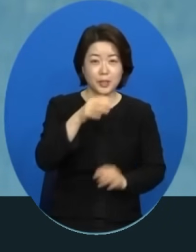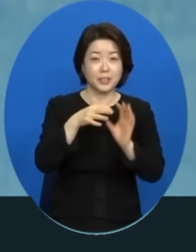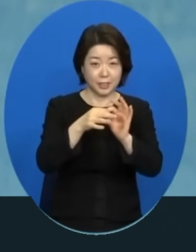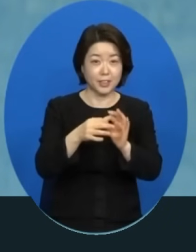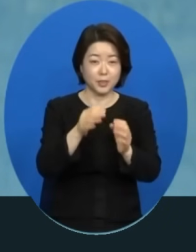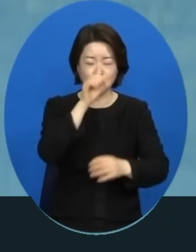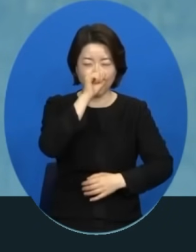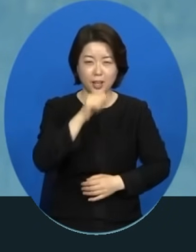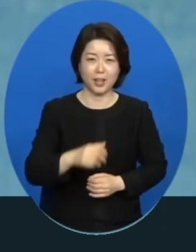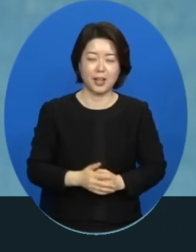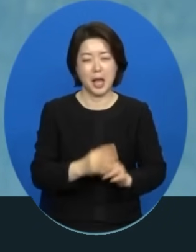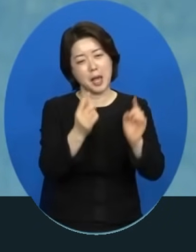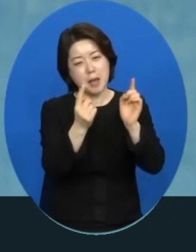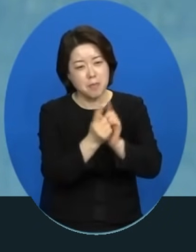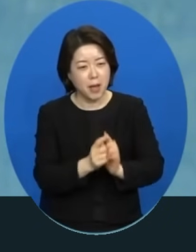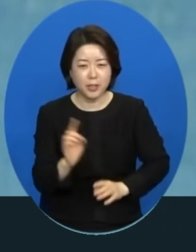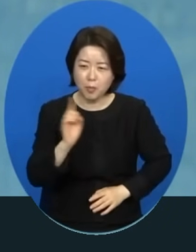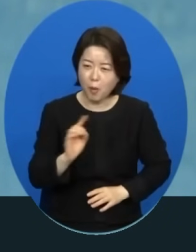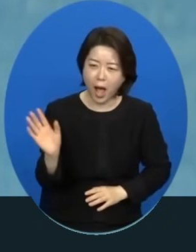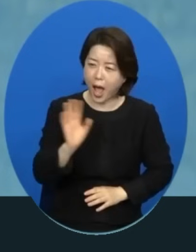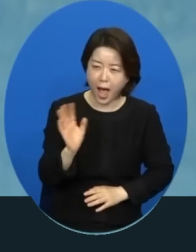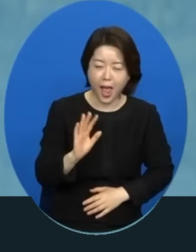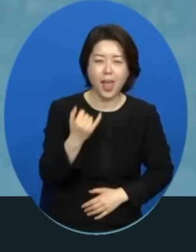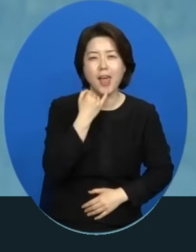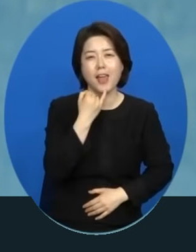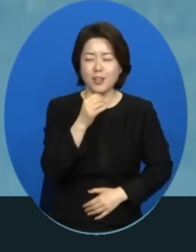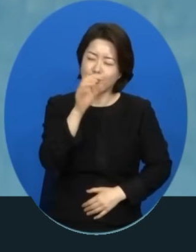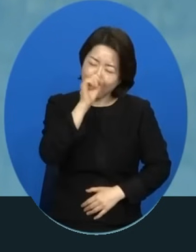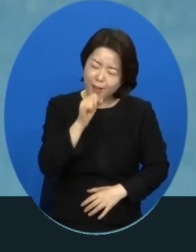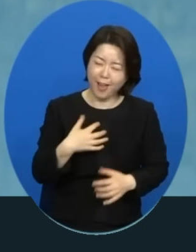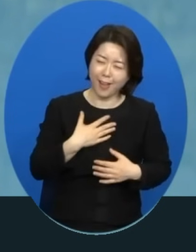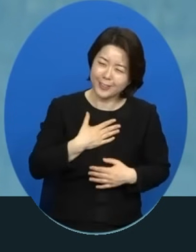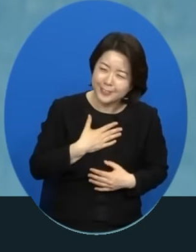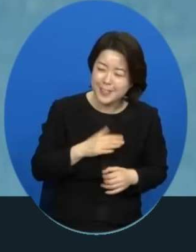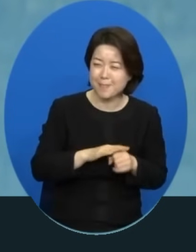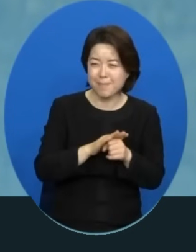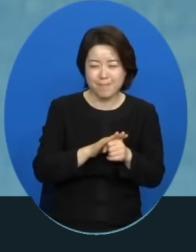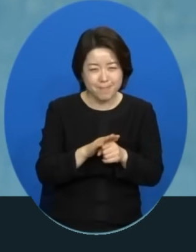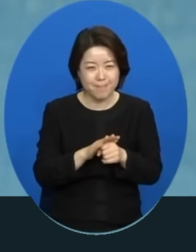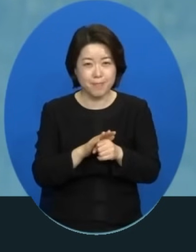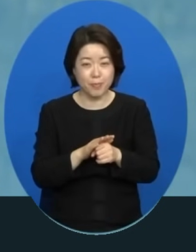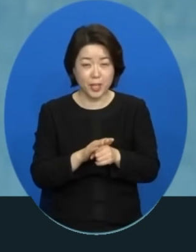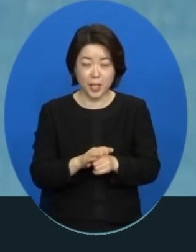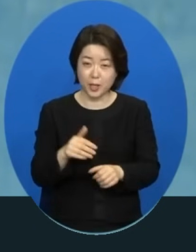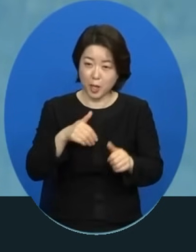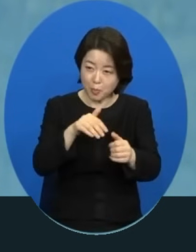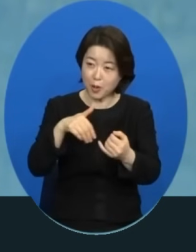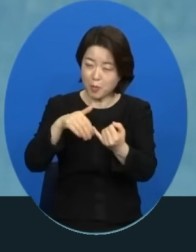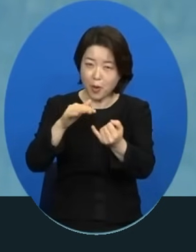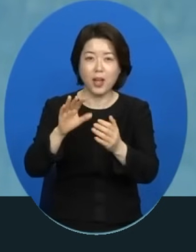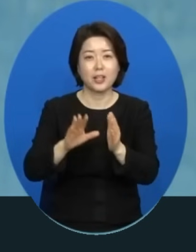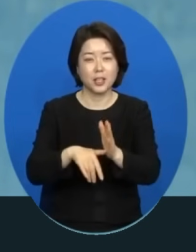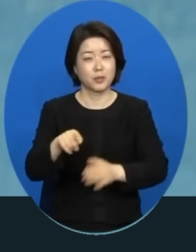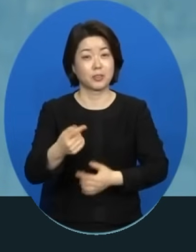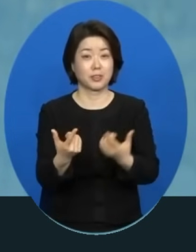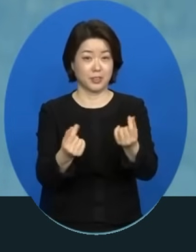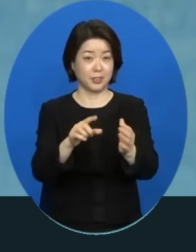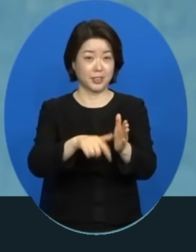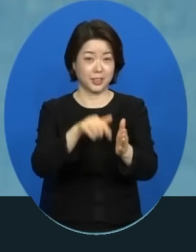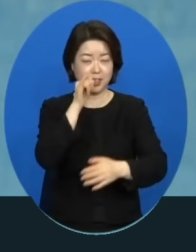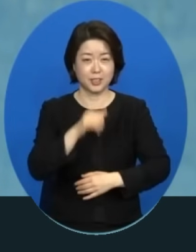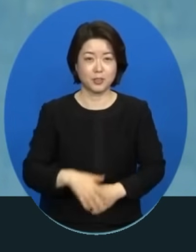아닙니까? 만나서도 그냥 뭐 안 해도 좋은 거 아닙니까? 그리고 뭐 이제 데려다 줄 때도 뭐 그런 시간 있죠. 그래서